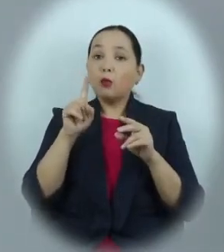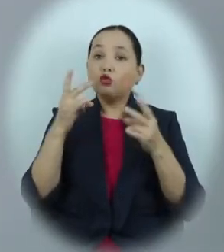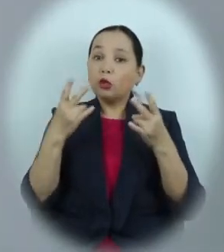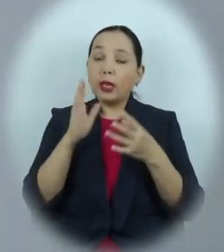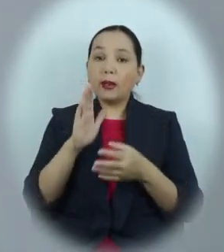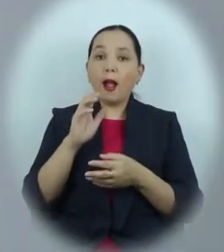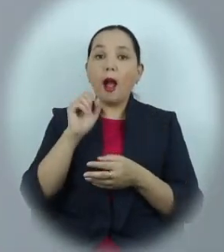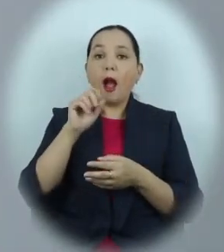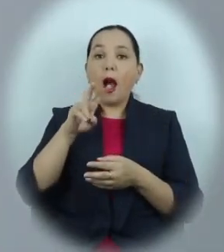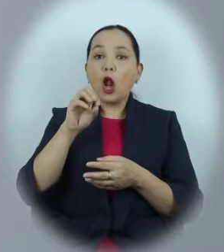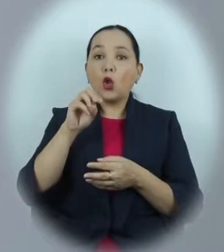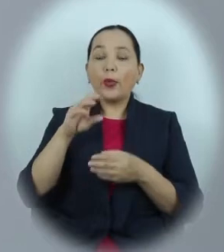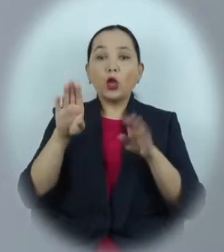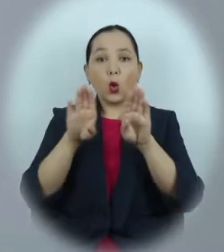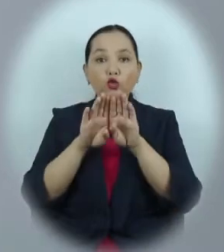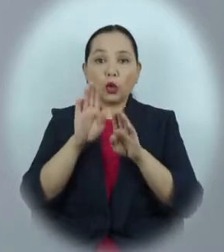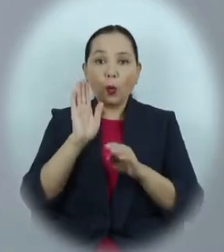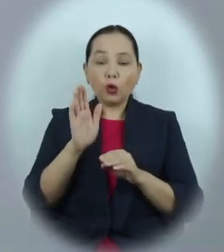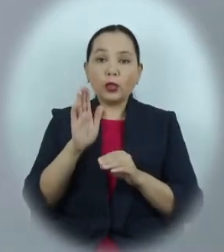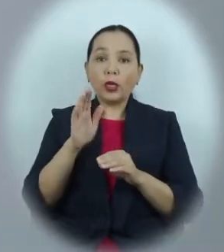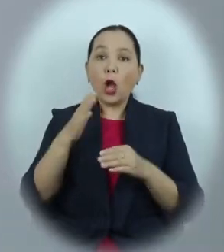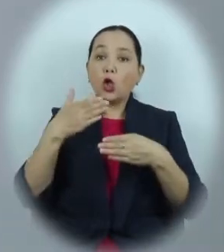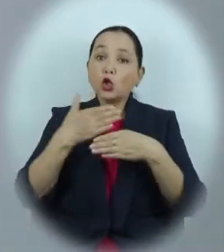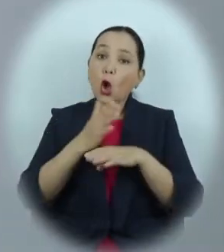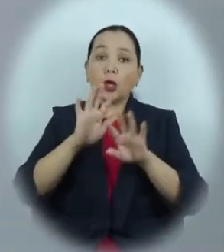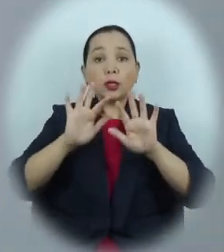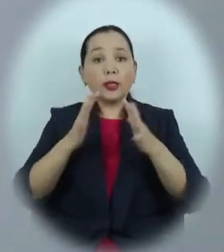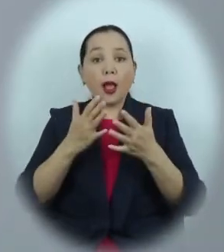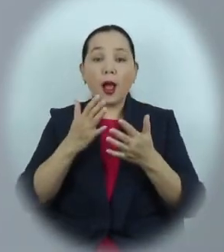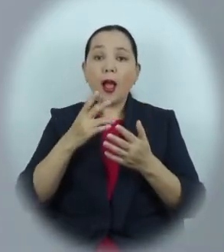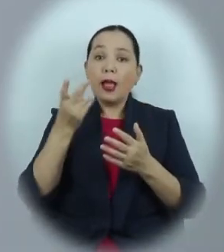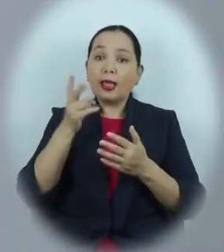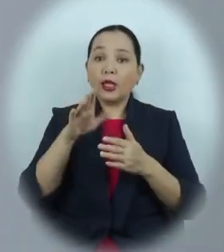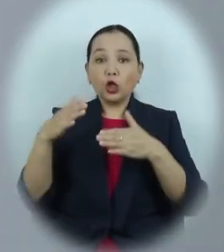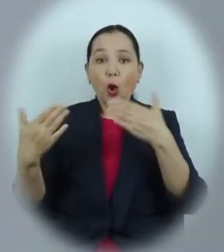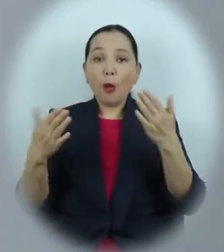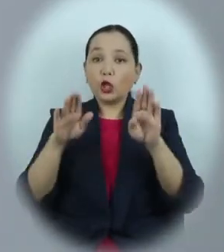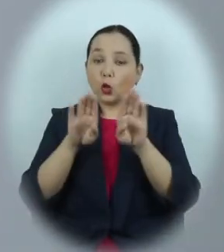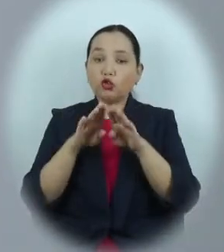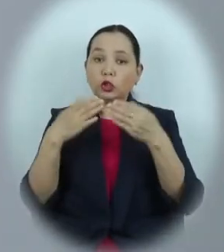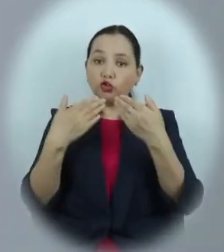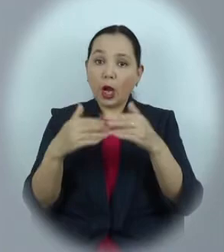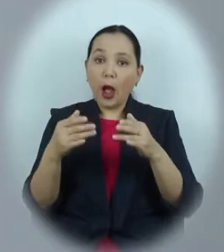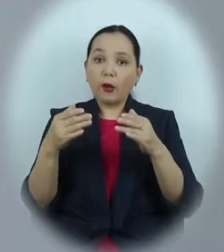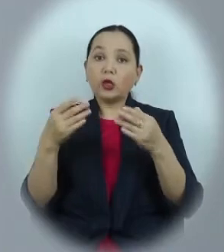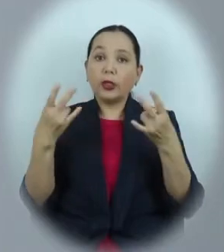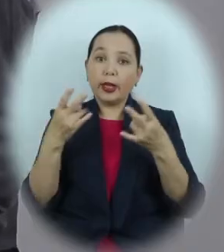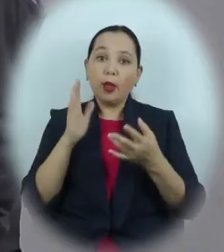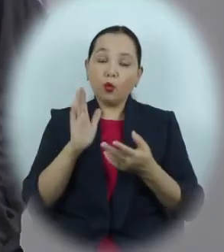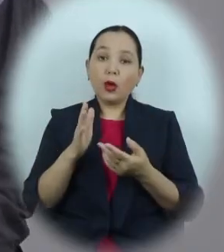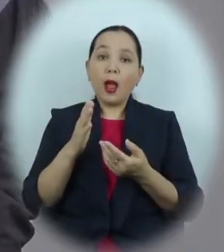bo'ladi? Alyumin radiatorni o'chirib qo'yish uchun yorilgan payt ikki tomonni o'chirib qo'yib chiqarib olishimiz uchun kerak